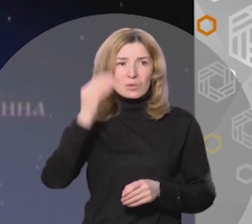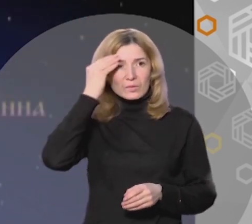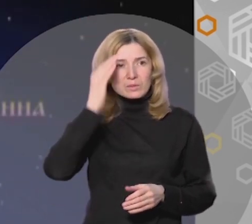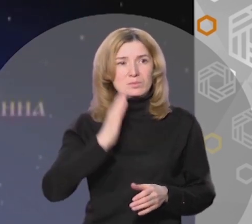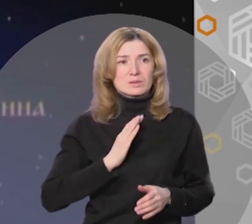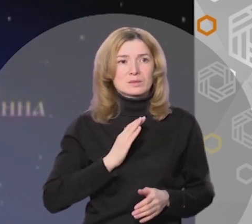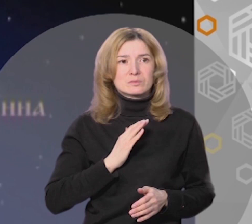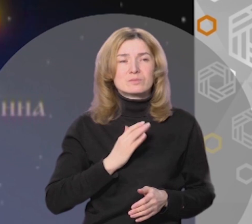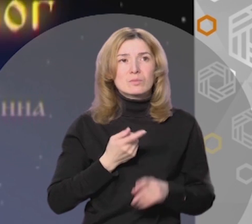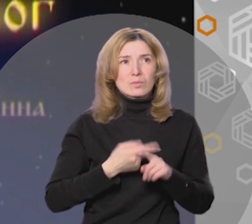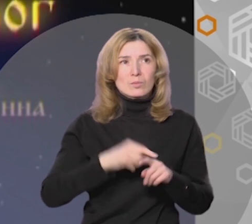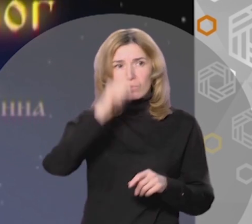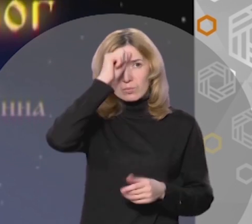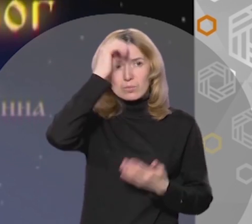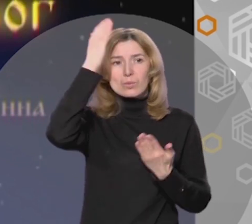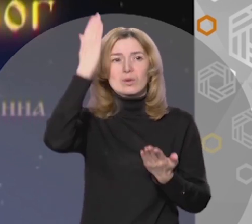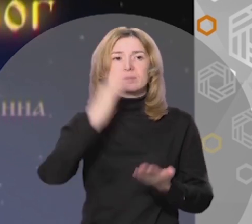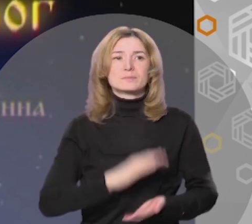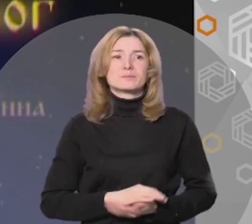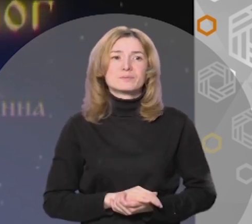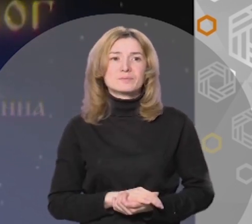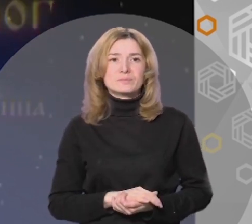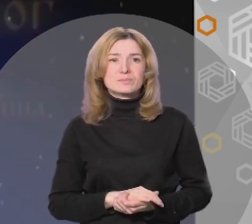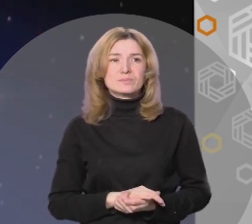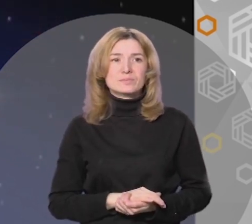было Бог.